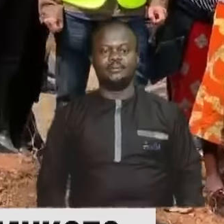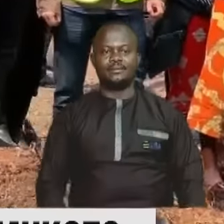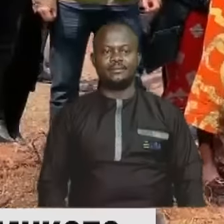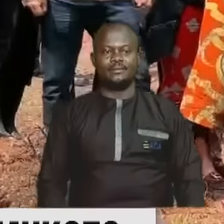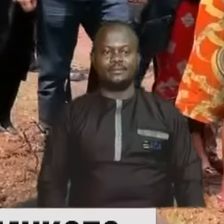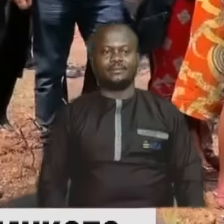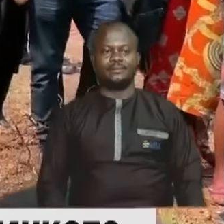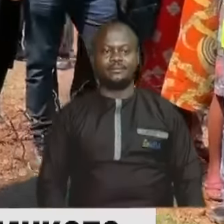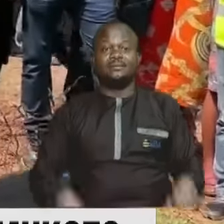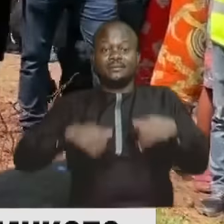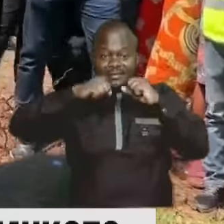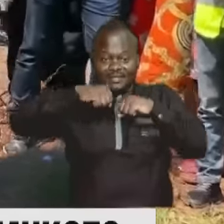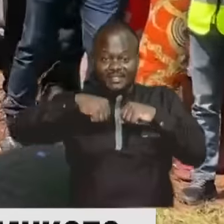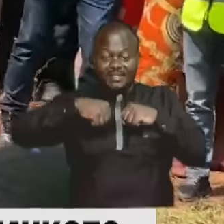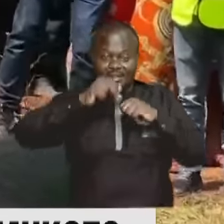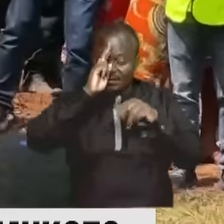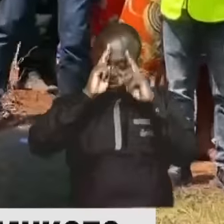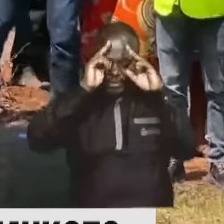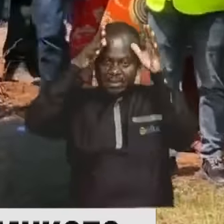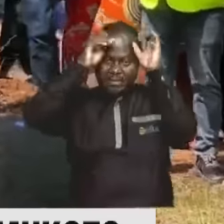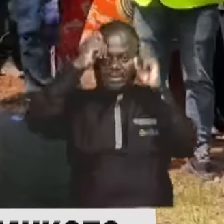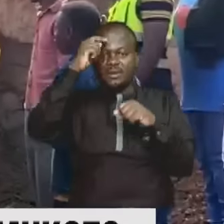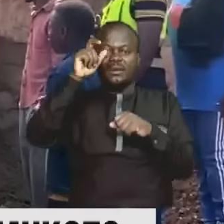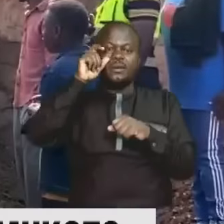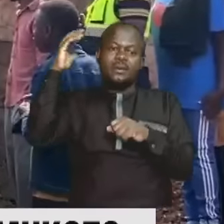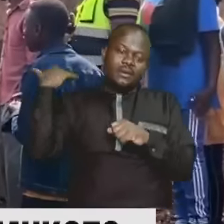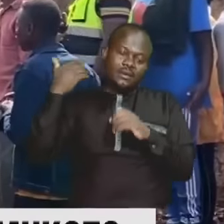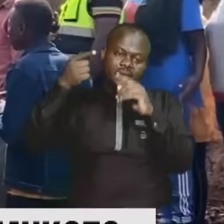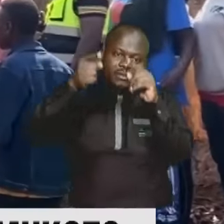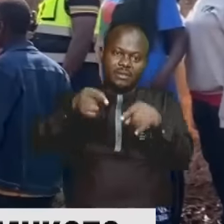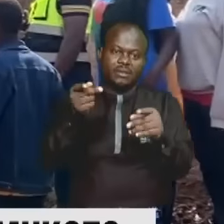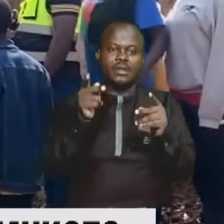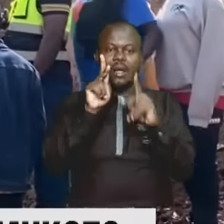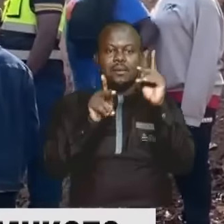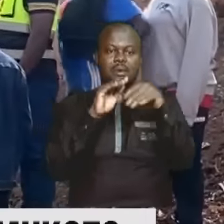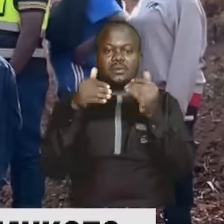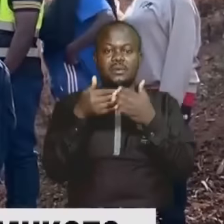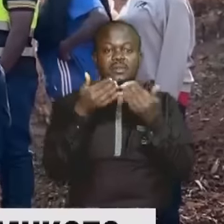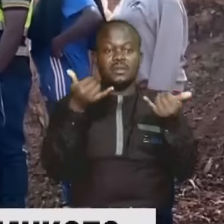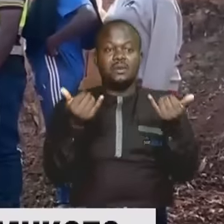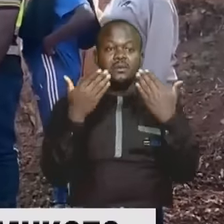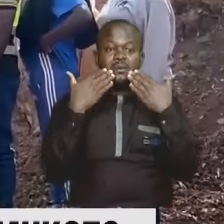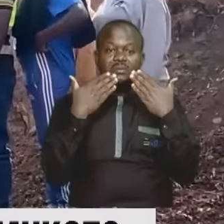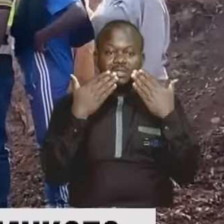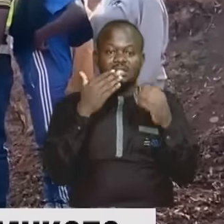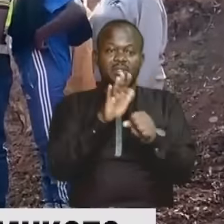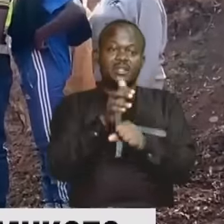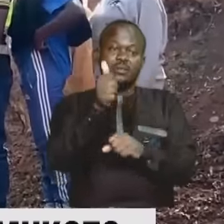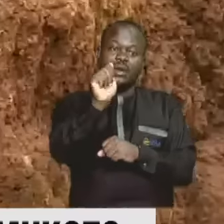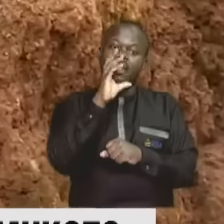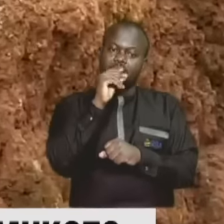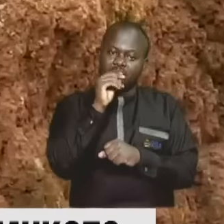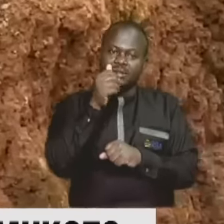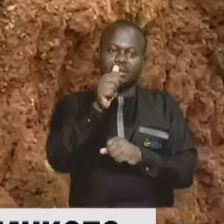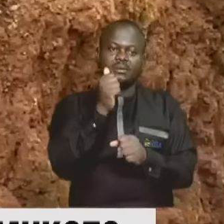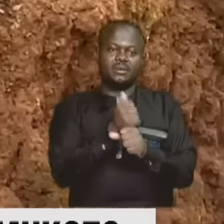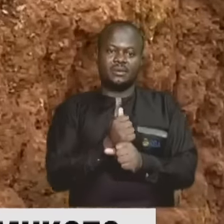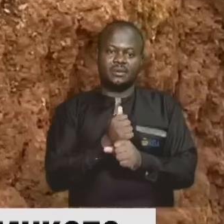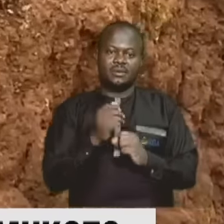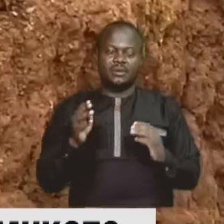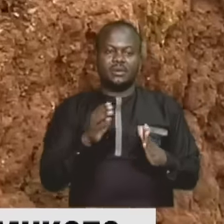cyane. Ryari isezerano ry'umukuru w'igihugu ubwo aheruka muri ibi bice abaturage ubu bakaba bari kumushimira ko imvugo ye ariyo ngiro. Uyu